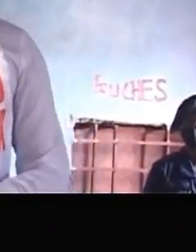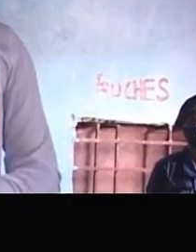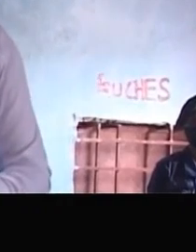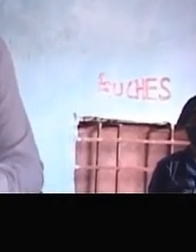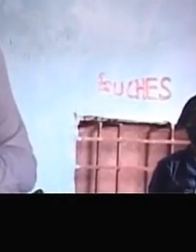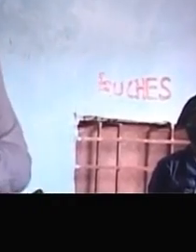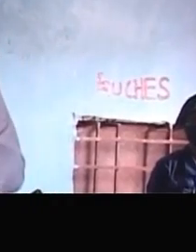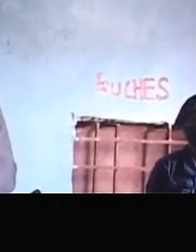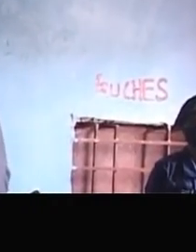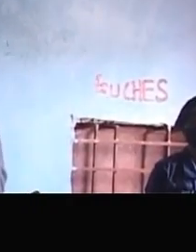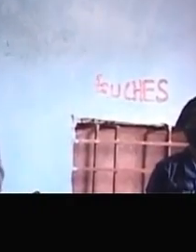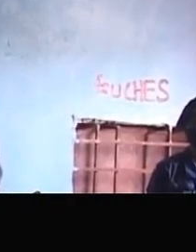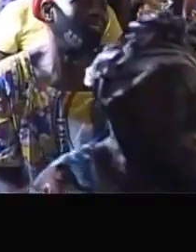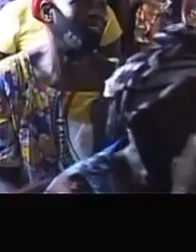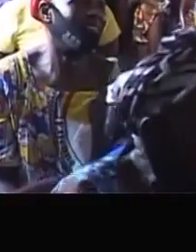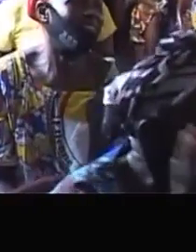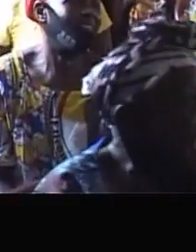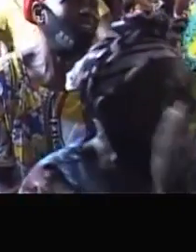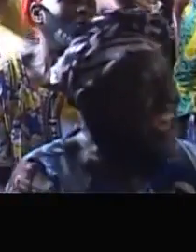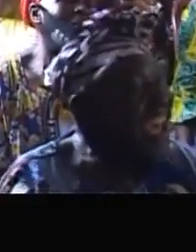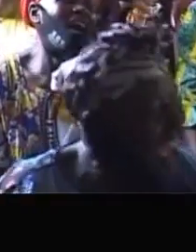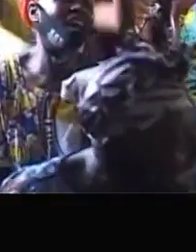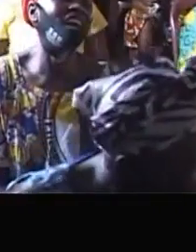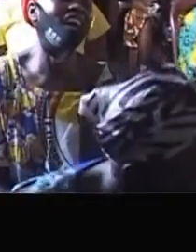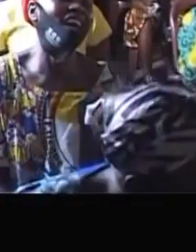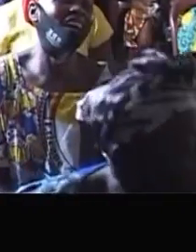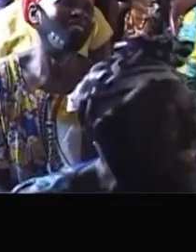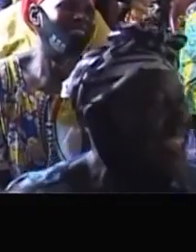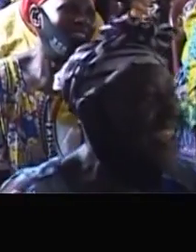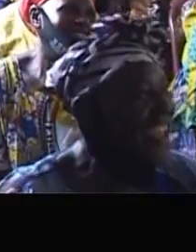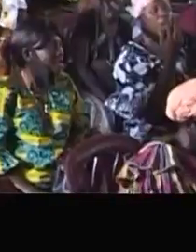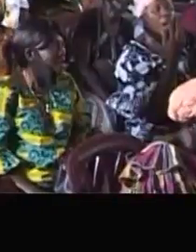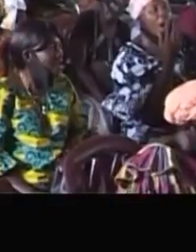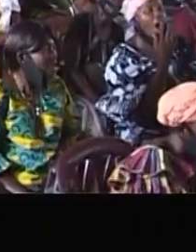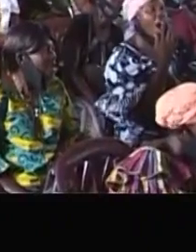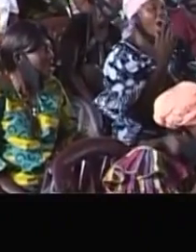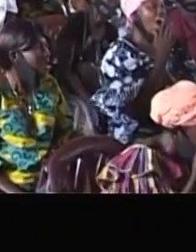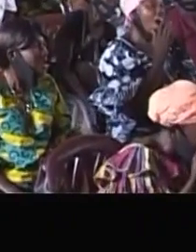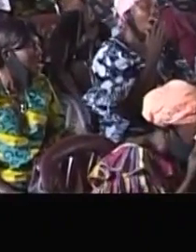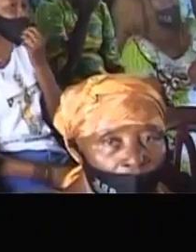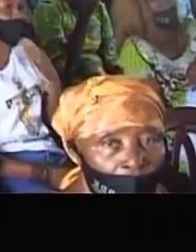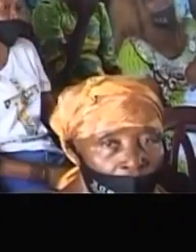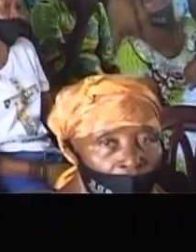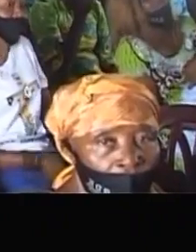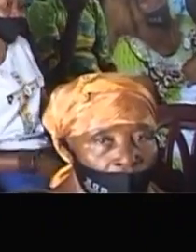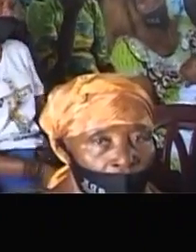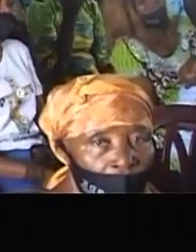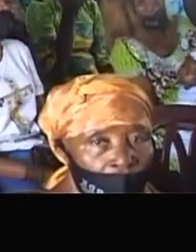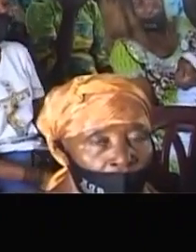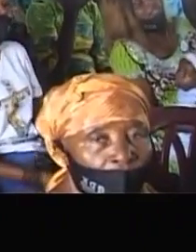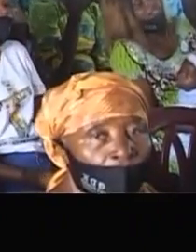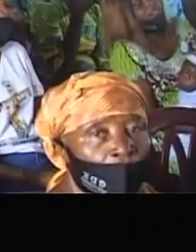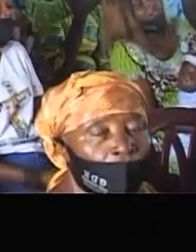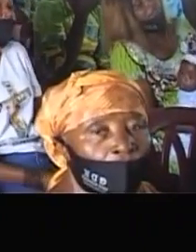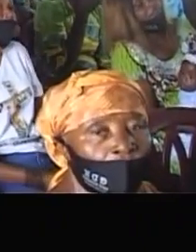de l'ASBEL GDK, a en sa qualité d'invité de marque, expliqué les enjeux politiques de l'heure et le bien fondé de